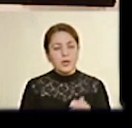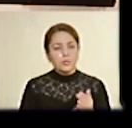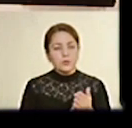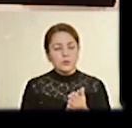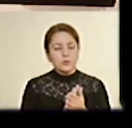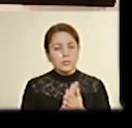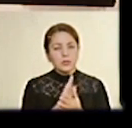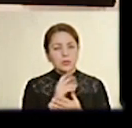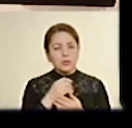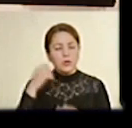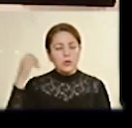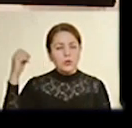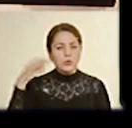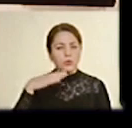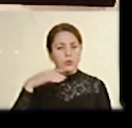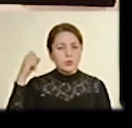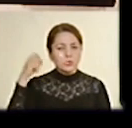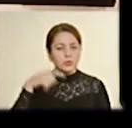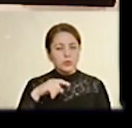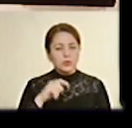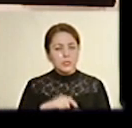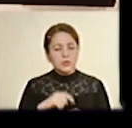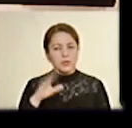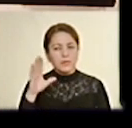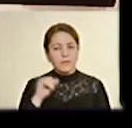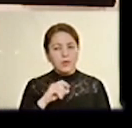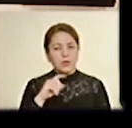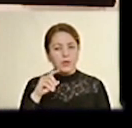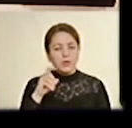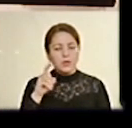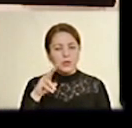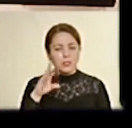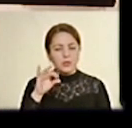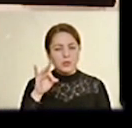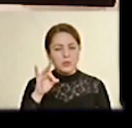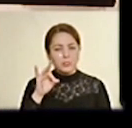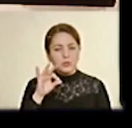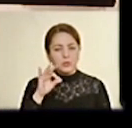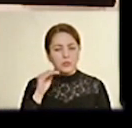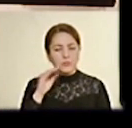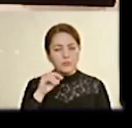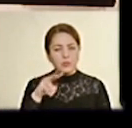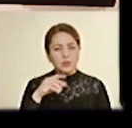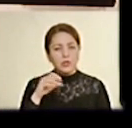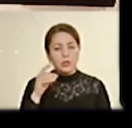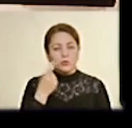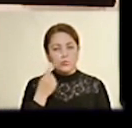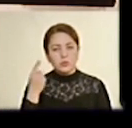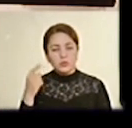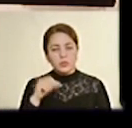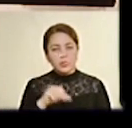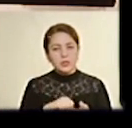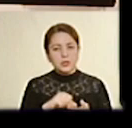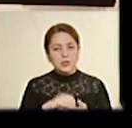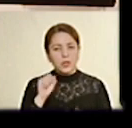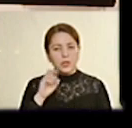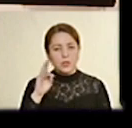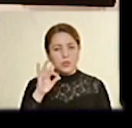O'simliklarda quyosh nuri ta'sirida va xlorofil donachalari ishtirokida anorganik moddalardan